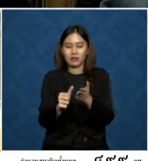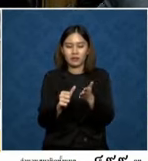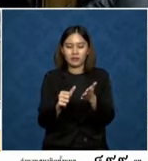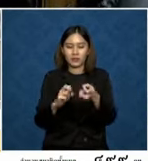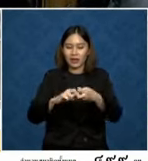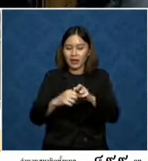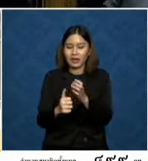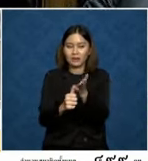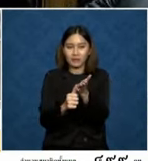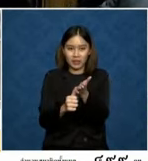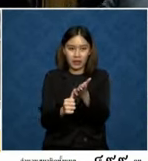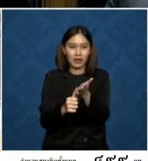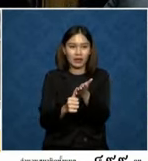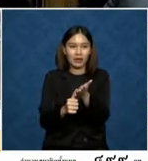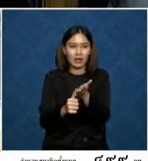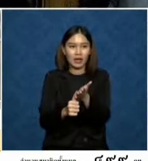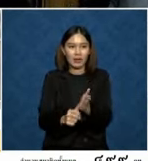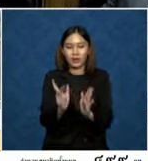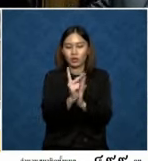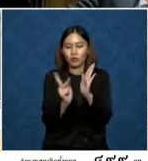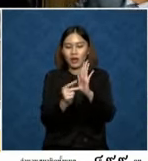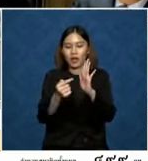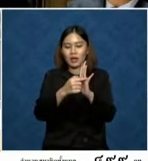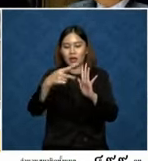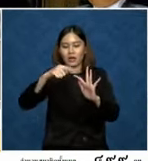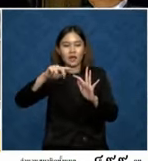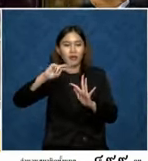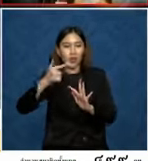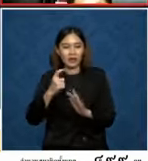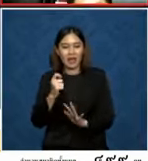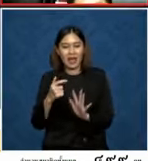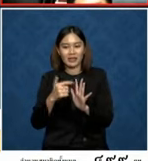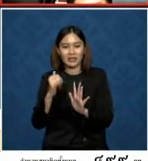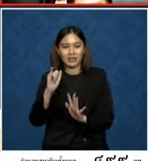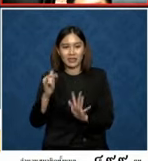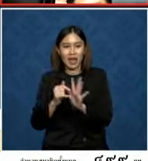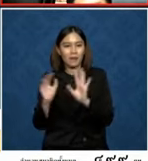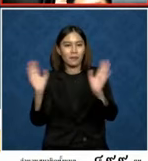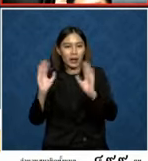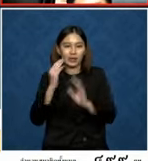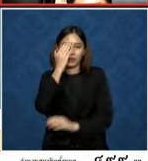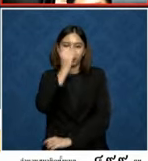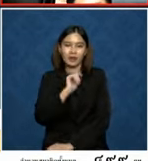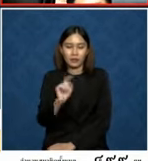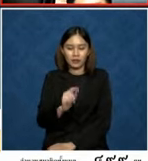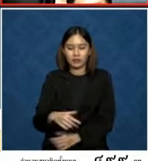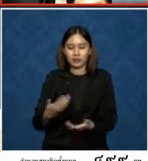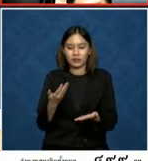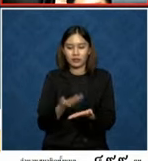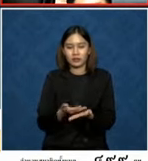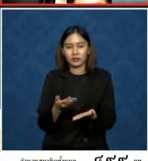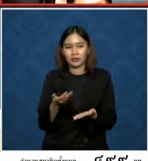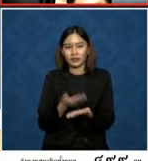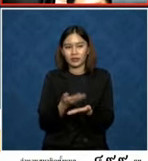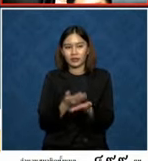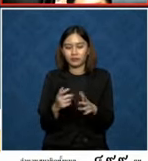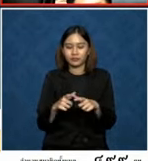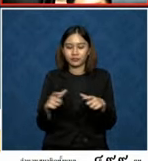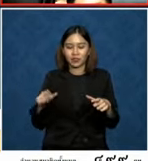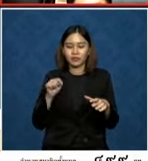าเป็นให้เป็นคดีแพ่งไม่ให้เป็นคดีอาญาเนื่องจากว่าเช็คจะต้